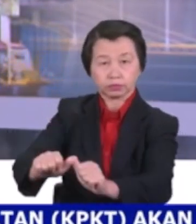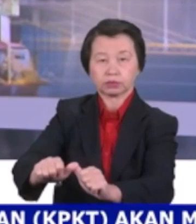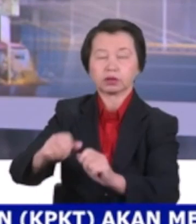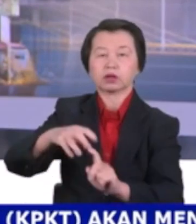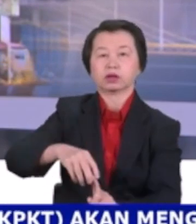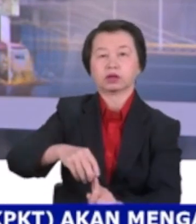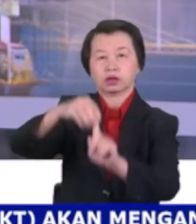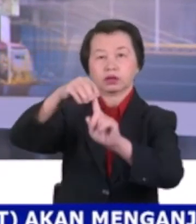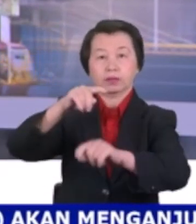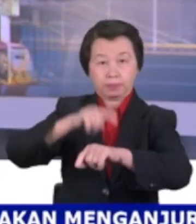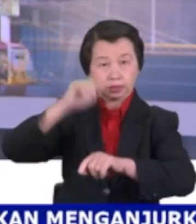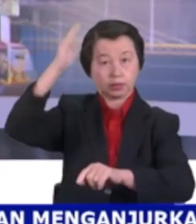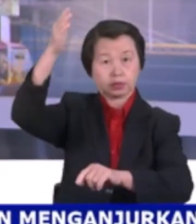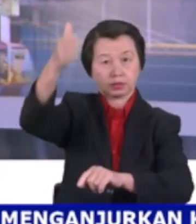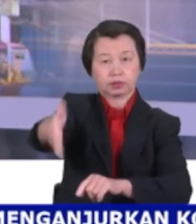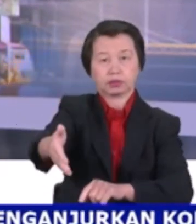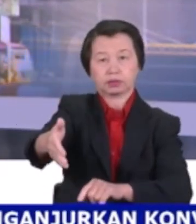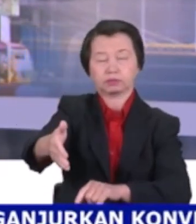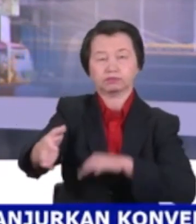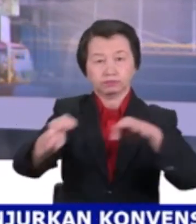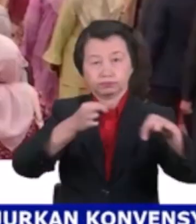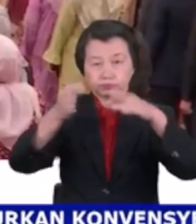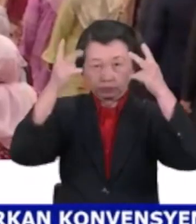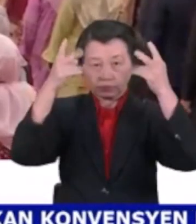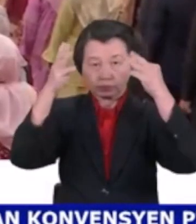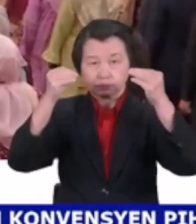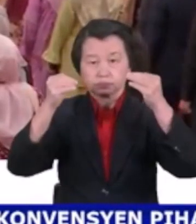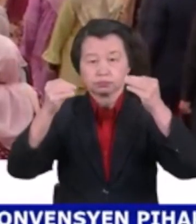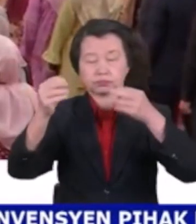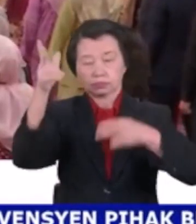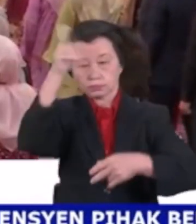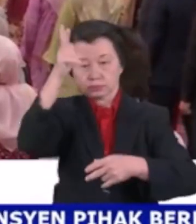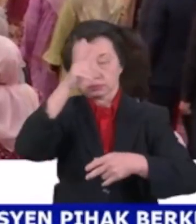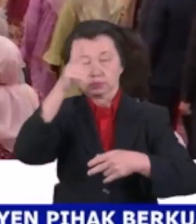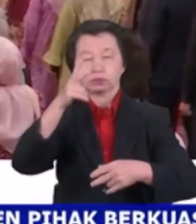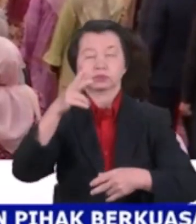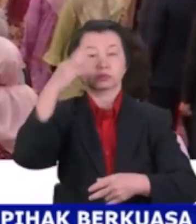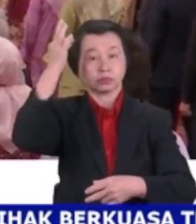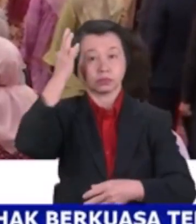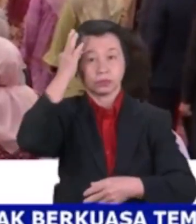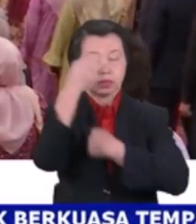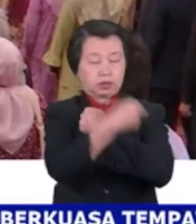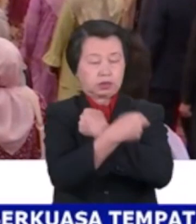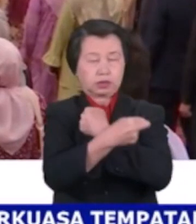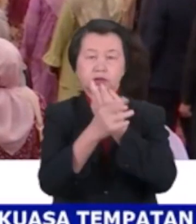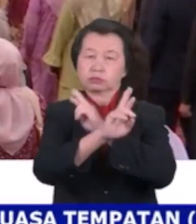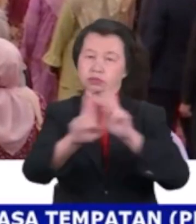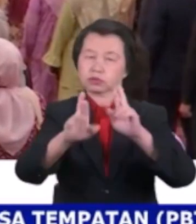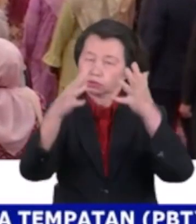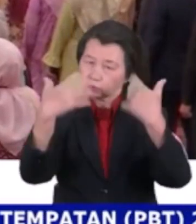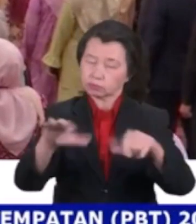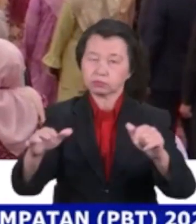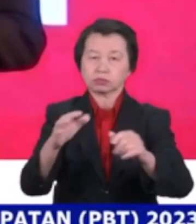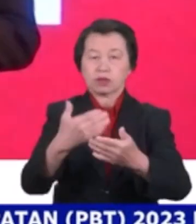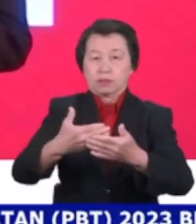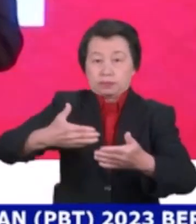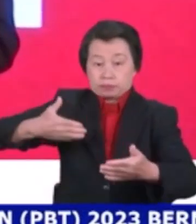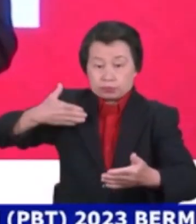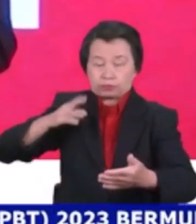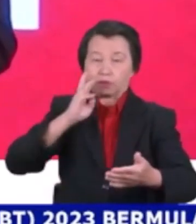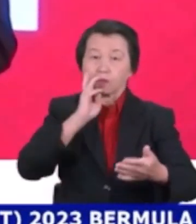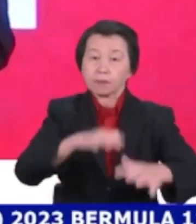terutamanya pada masa akan datang jelasnya kerajaan persekutuan dan Negeri telah bersiap sedia sepenuhnya sebelum